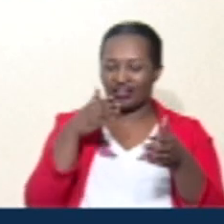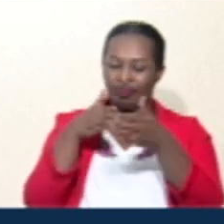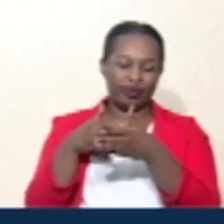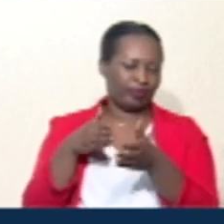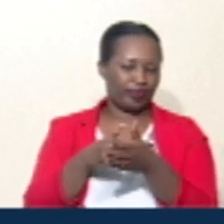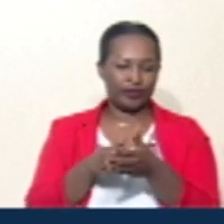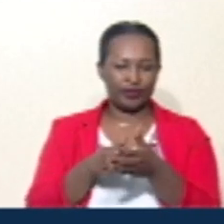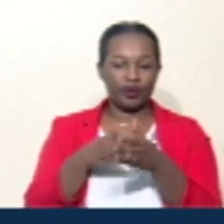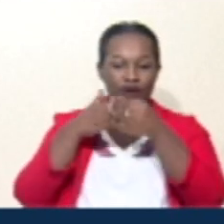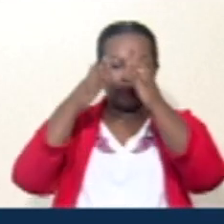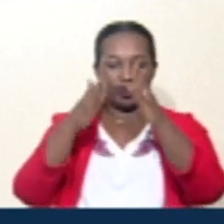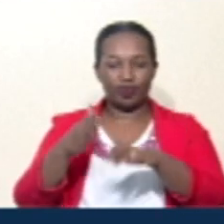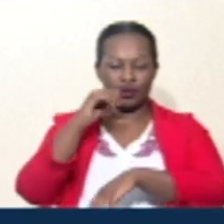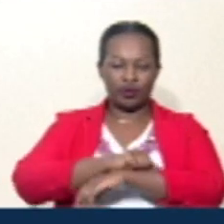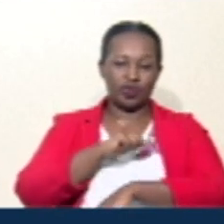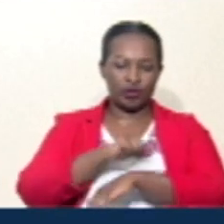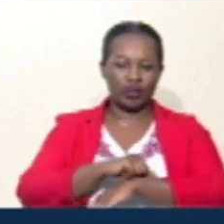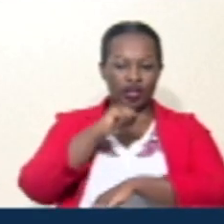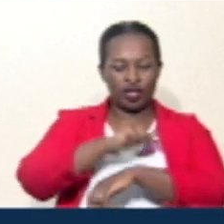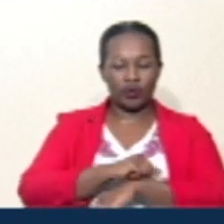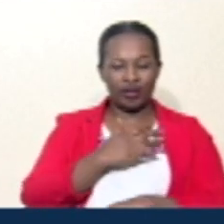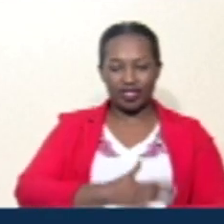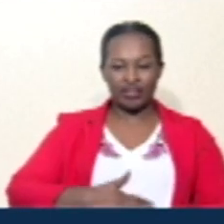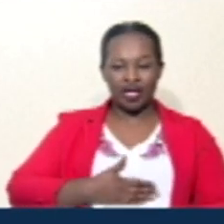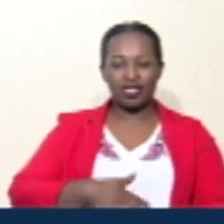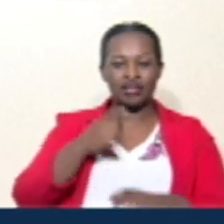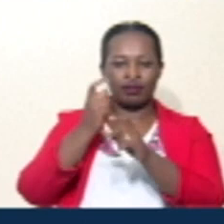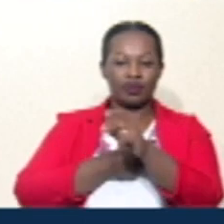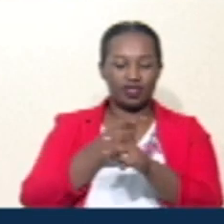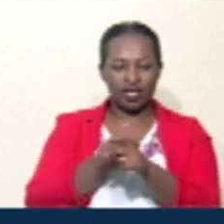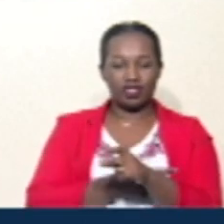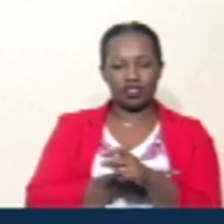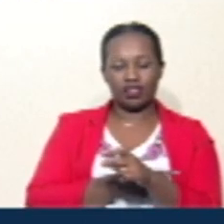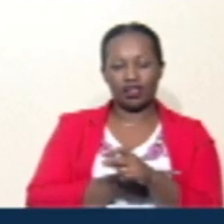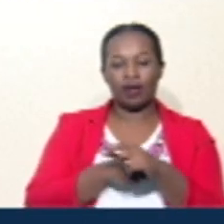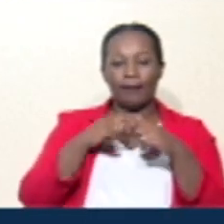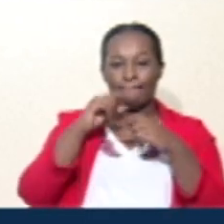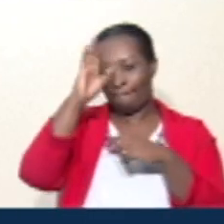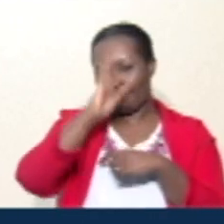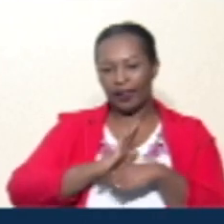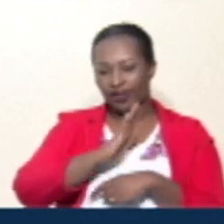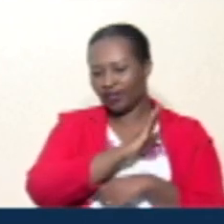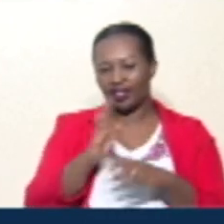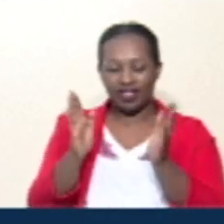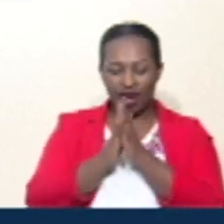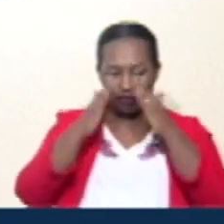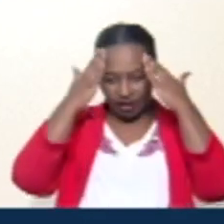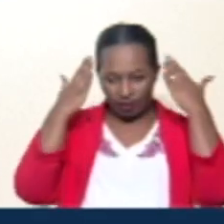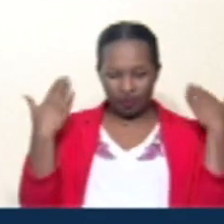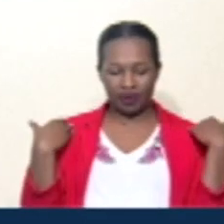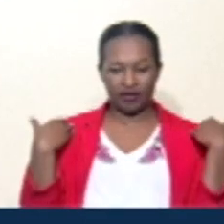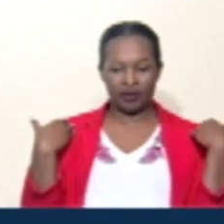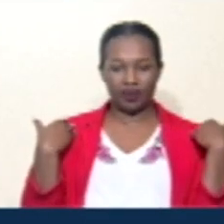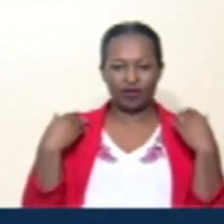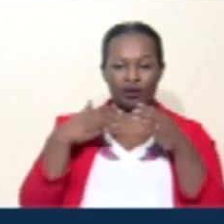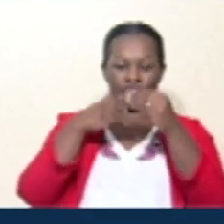imbogamizi. Umuyobozi w'ishuri rya Ecole des Sciences de Musanze Padre Florani Kigize na Seri Mukanagwabira